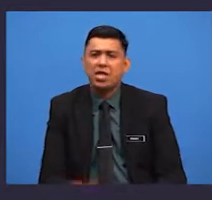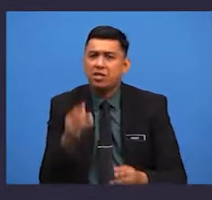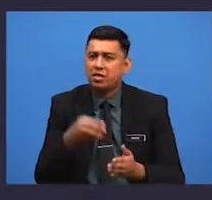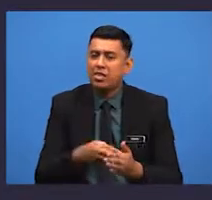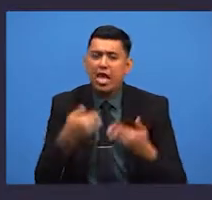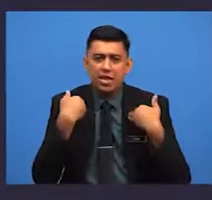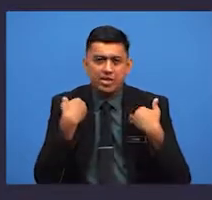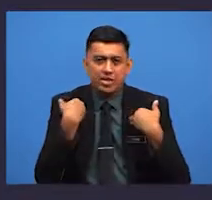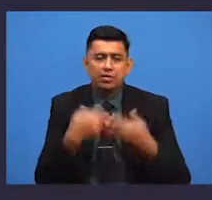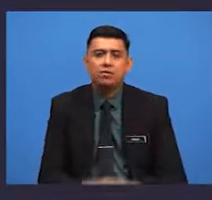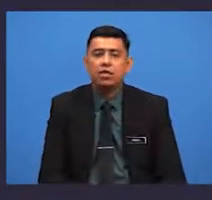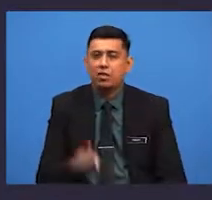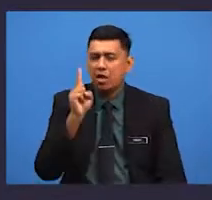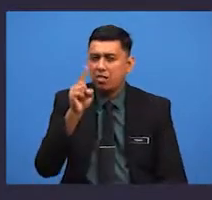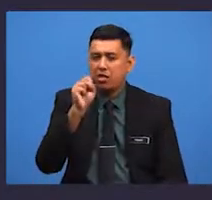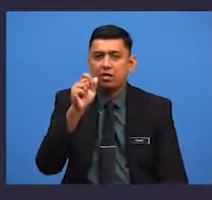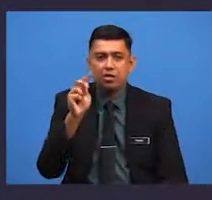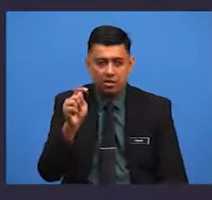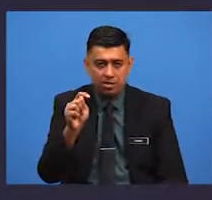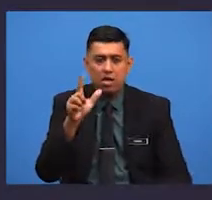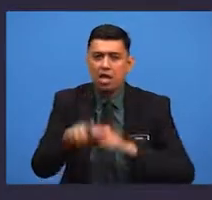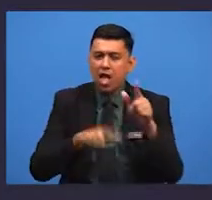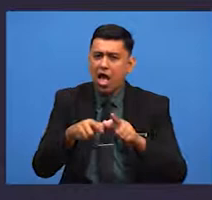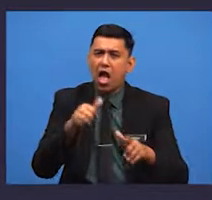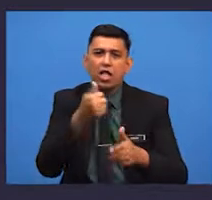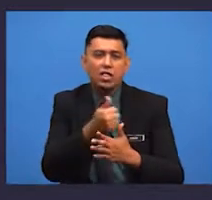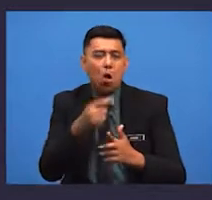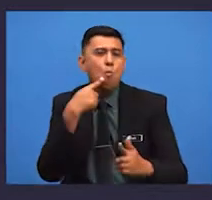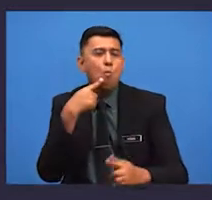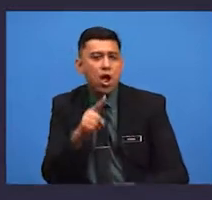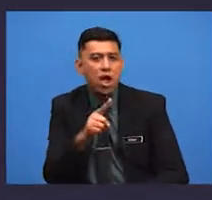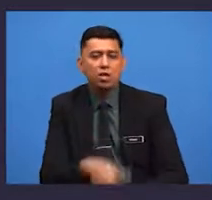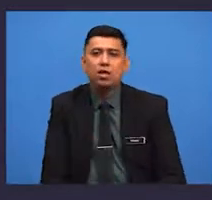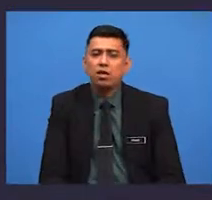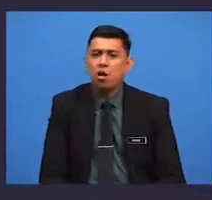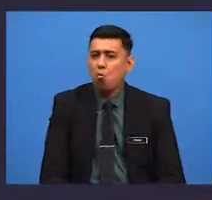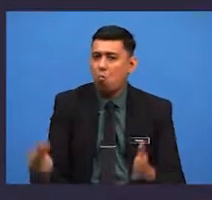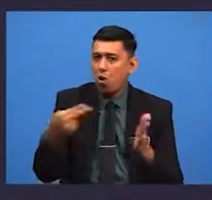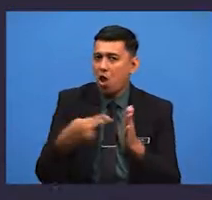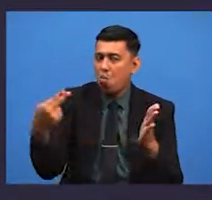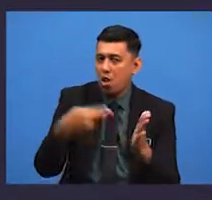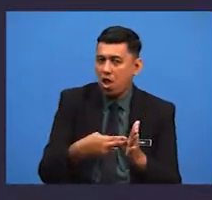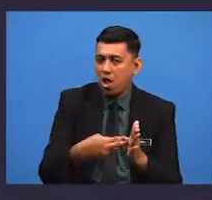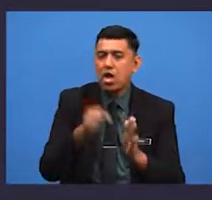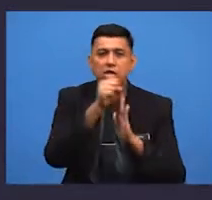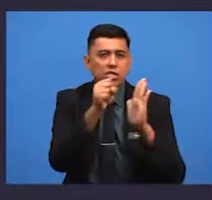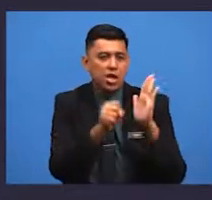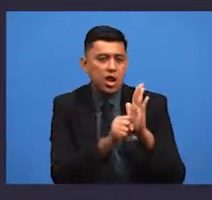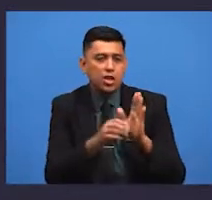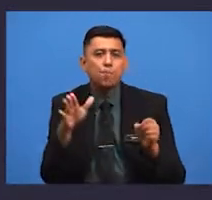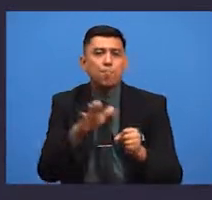terdiri daripada satu set langkah atau arahan yang sentiasa berulang sehingga syarat